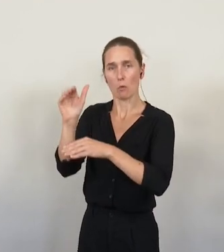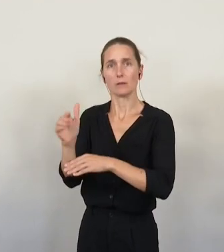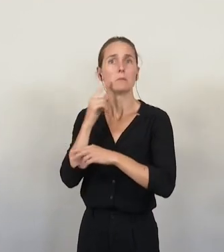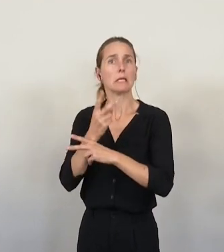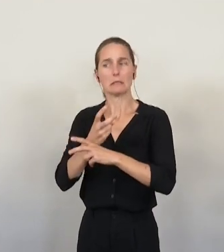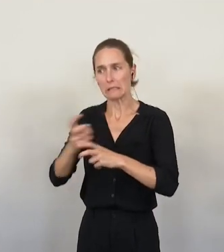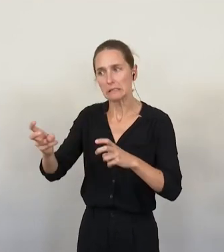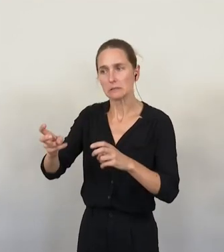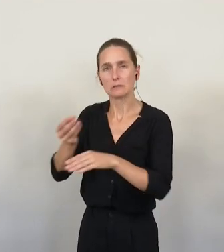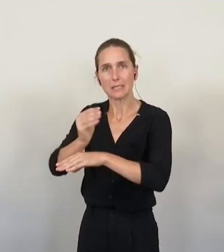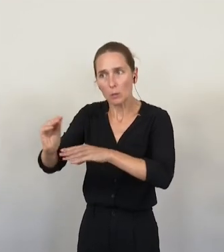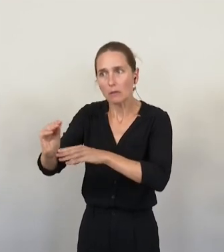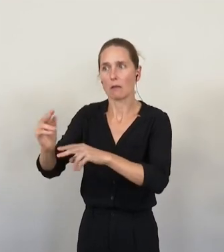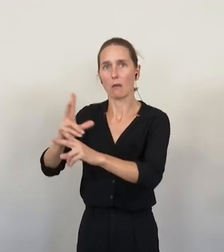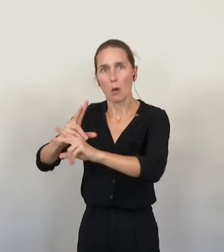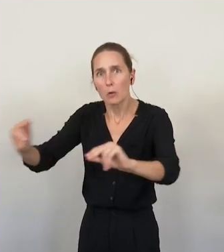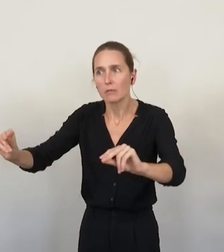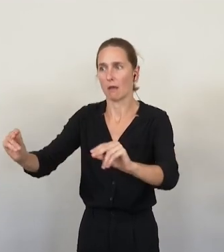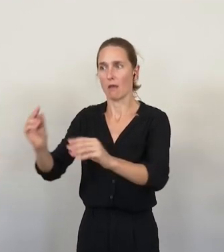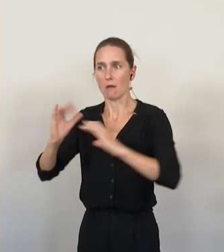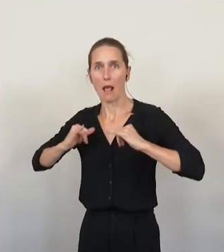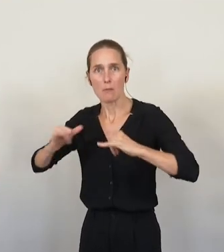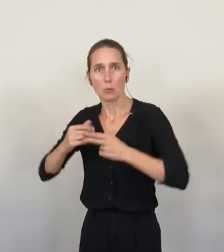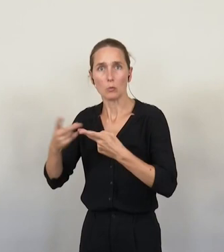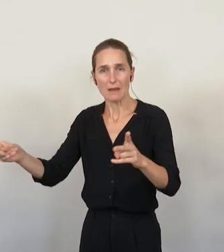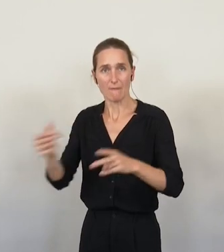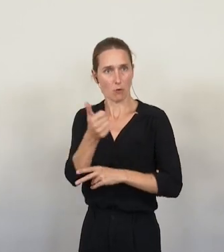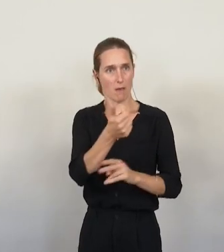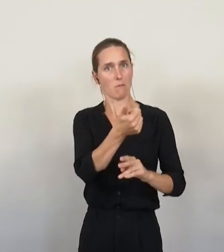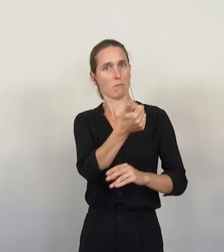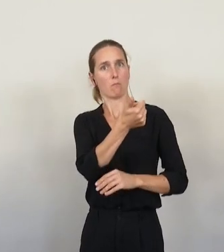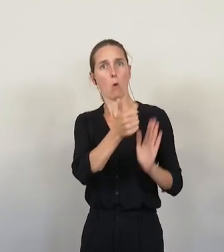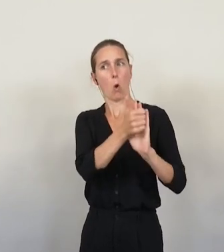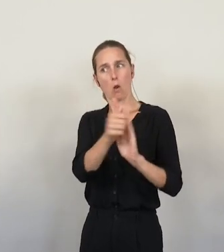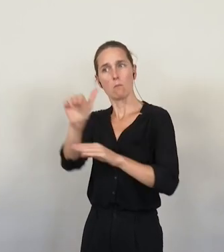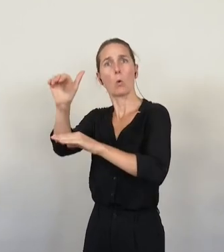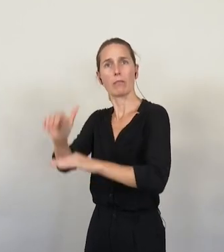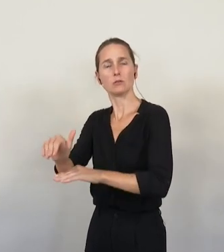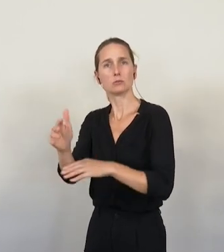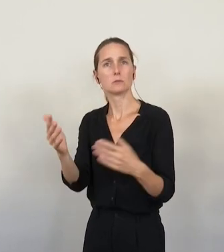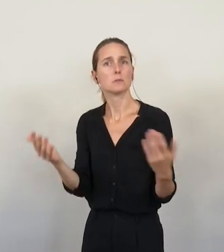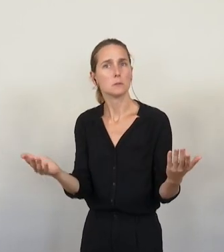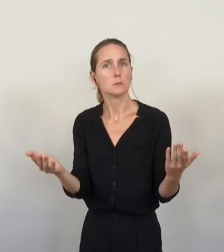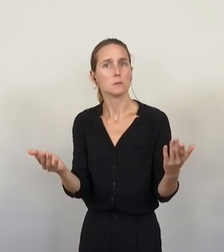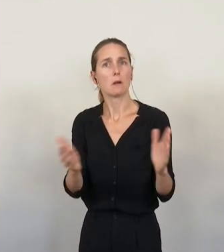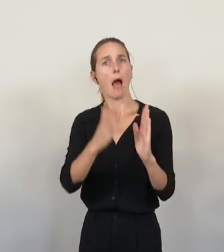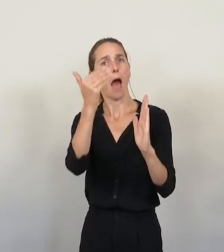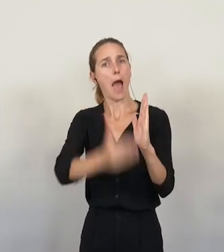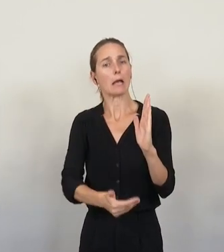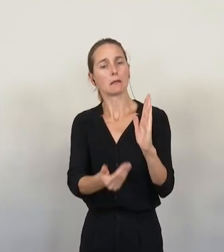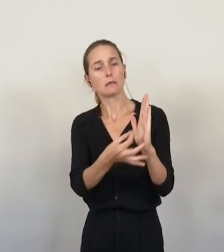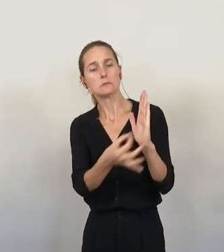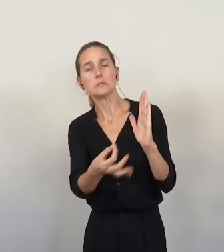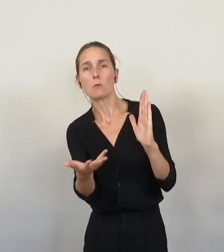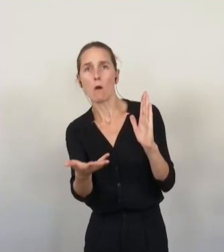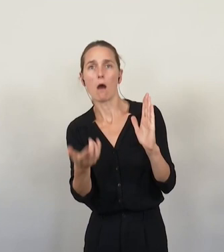à la solébrité publique et à la tranquillité publique et dans cet arrêté vous indiquez la fréquentation par le public